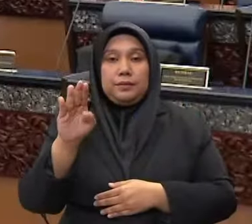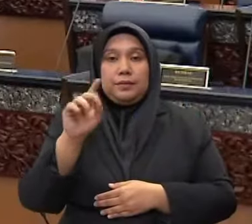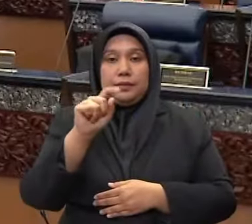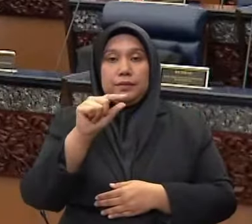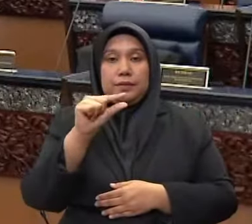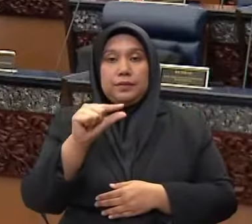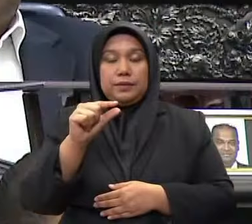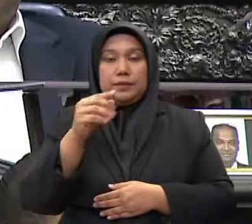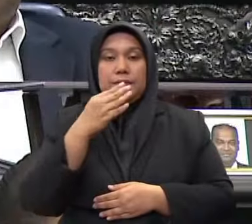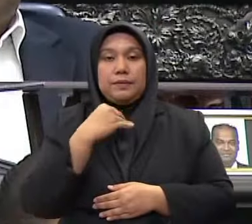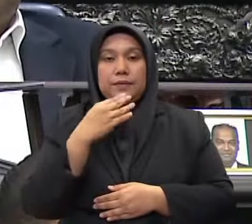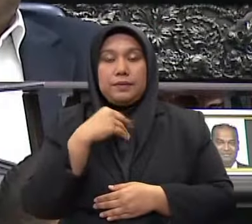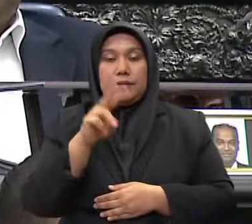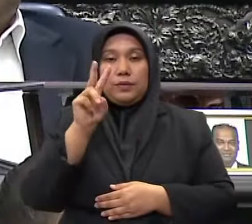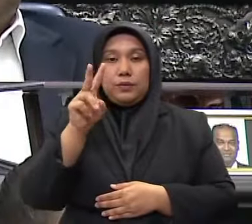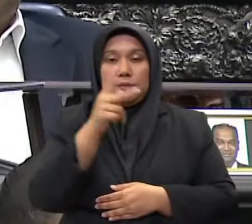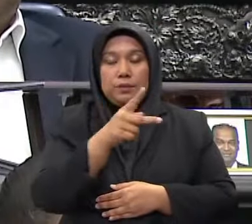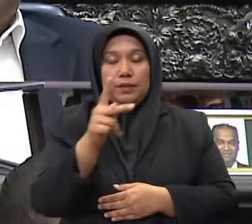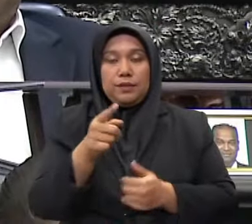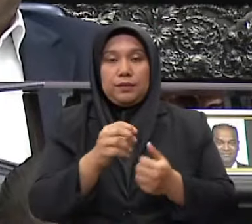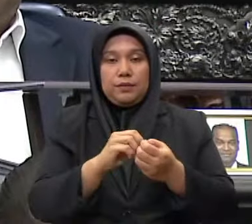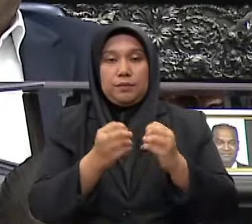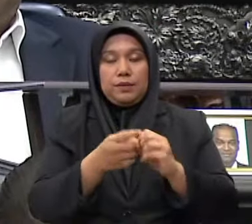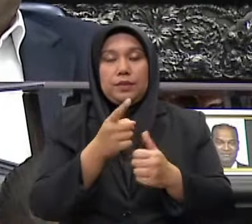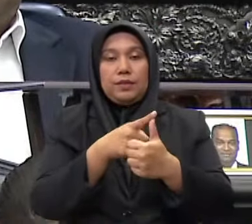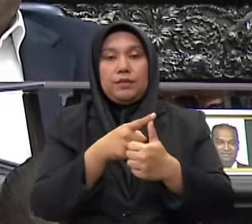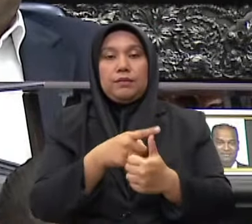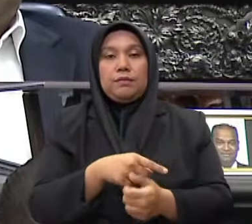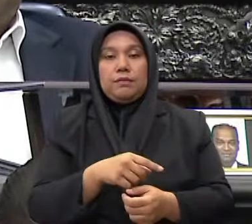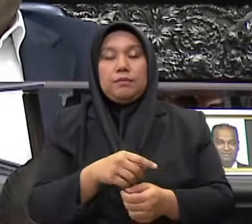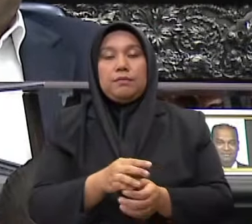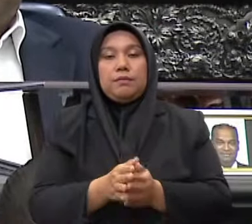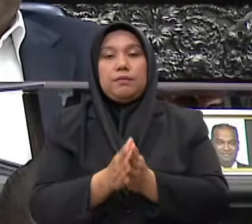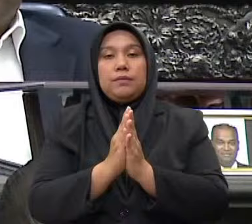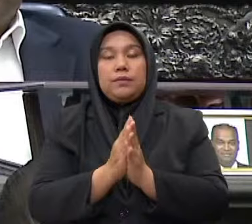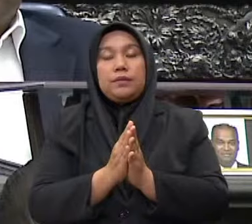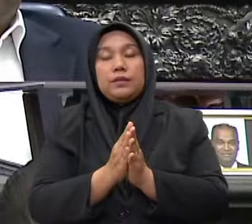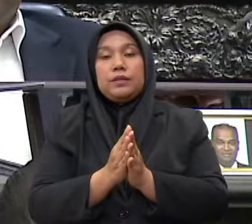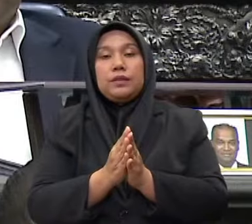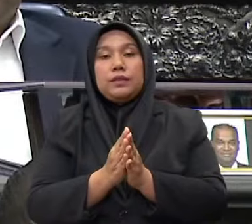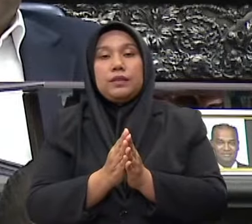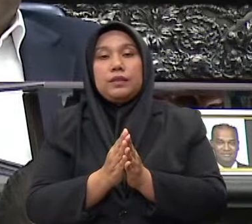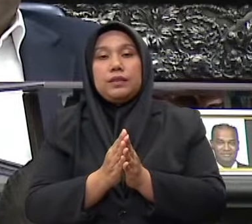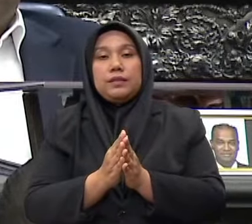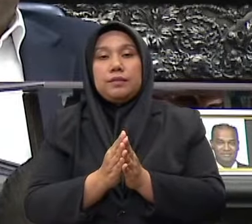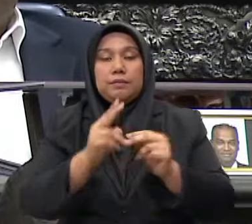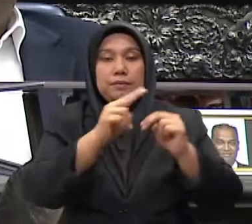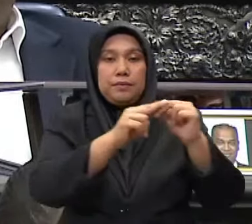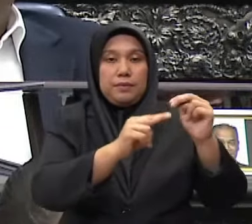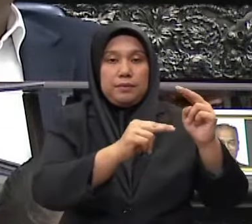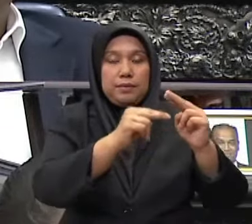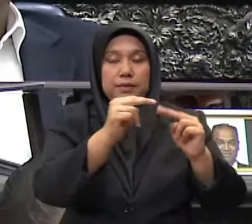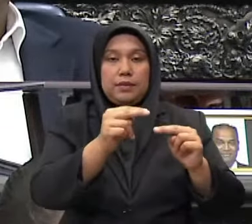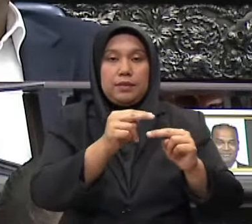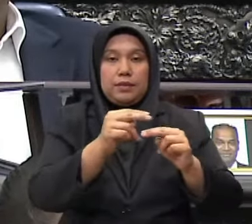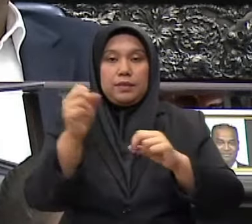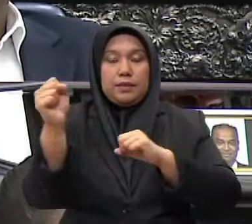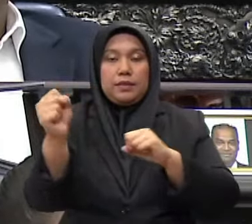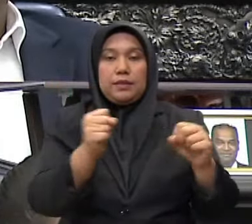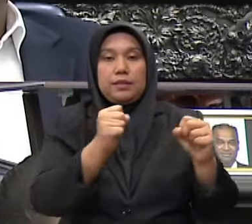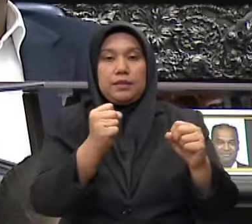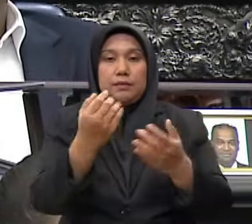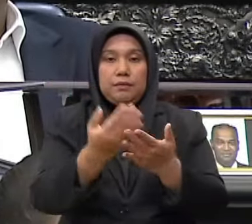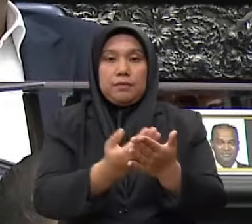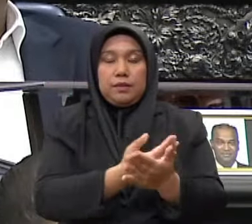perkara yang yang perlu saya jawab nombor satu berkenaan dengan permohonan untuk pembinaan struktur baharu ataupun isu